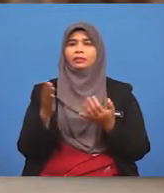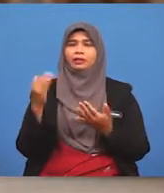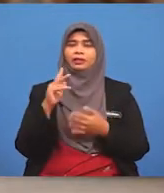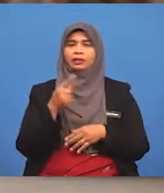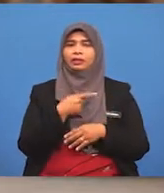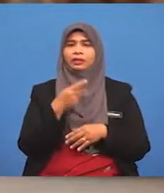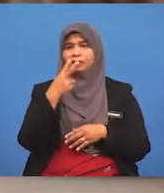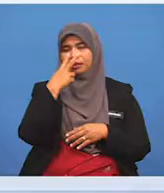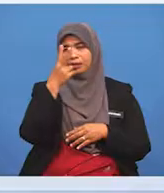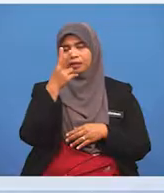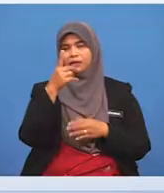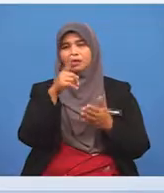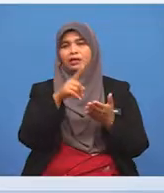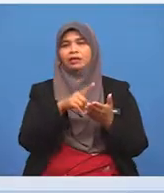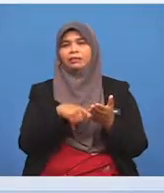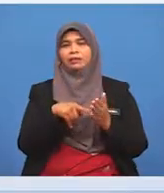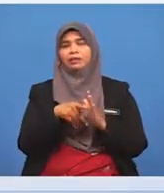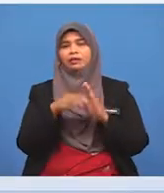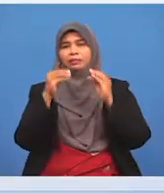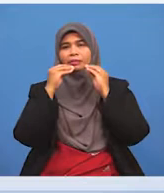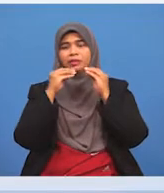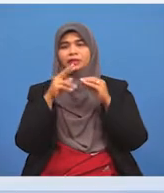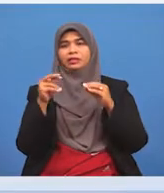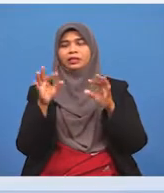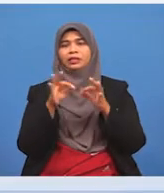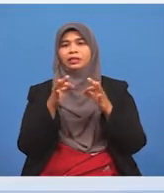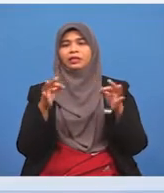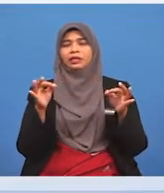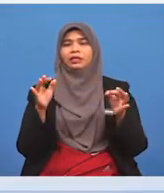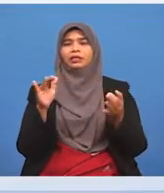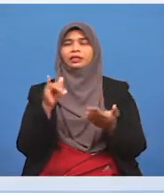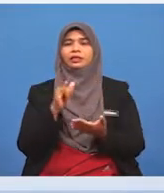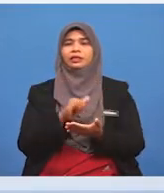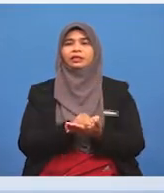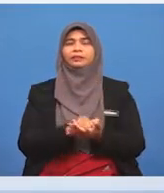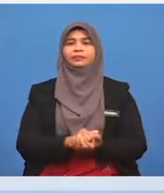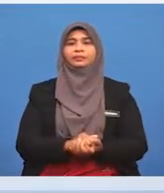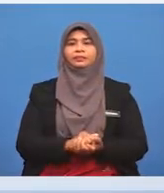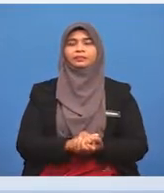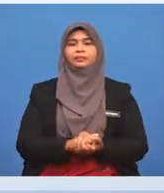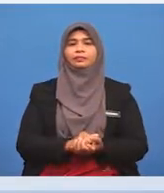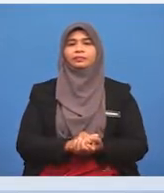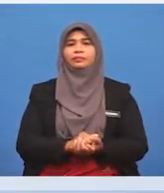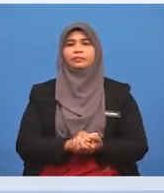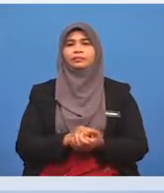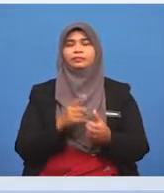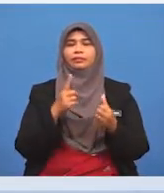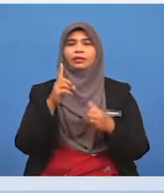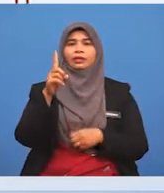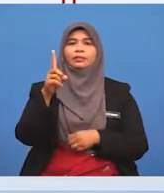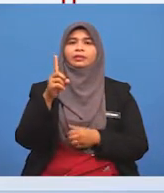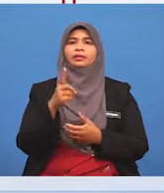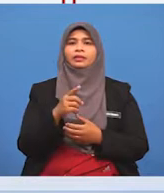marilah kita melihat apakah pengajaran yang dapat kita ambil dari ayat di atas. Yang